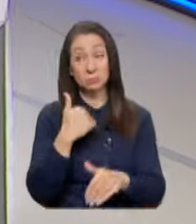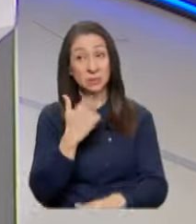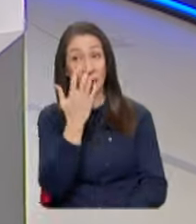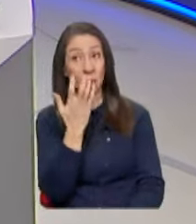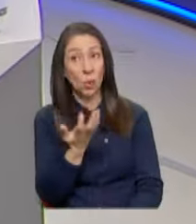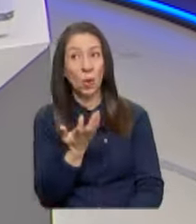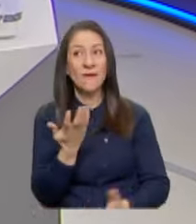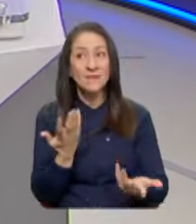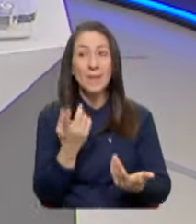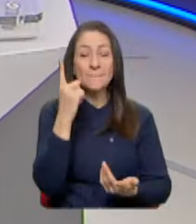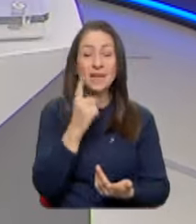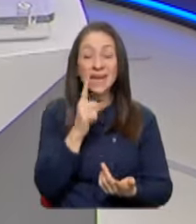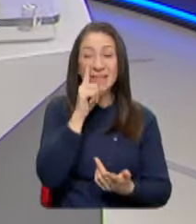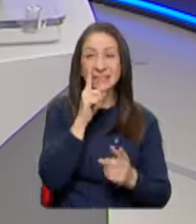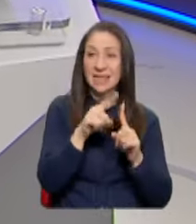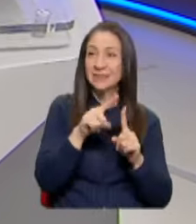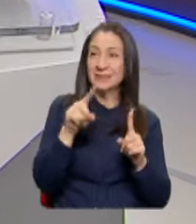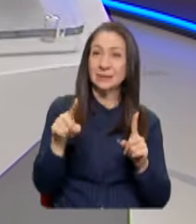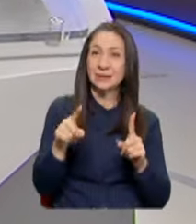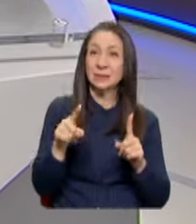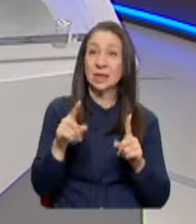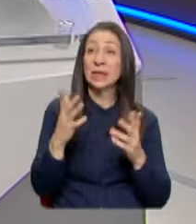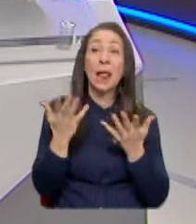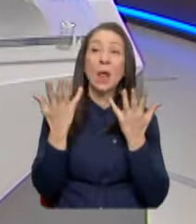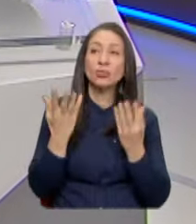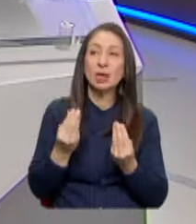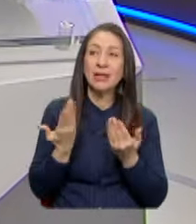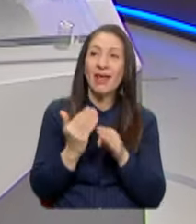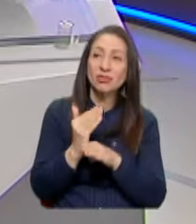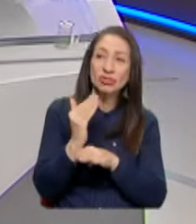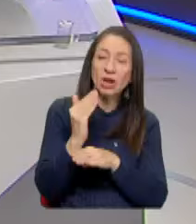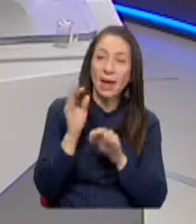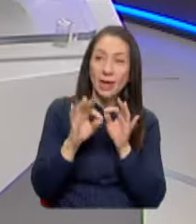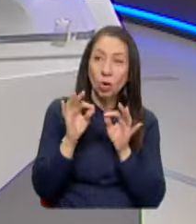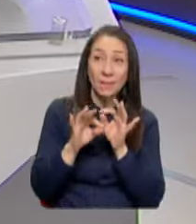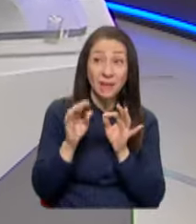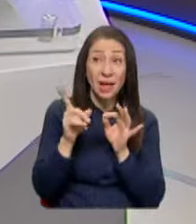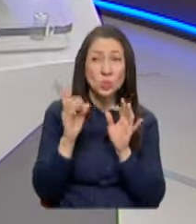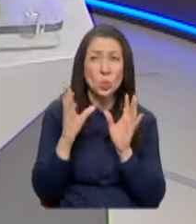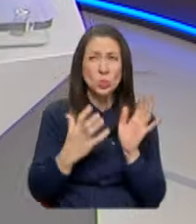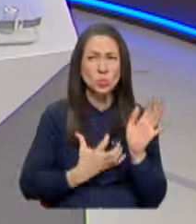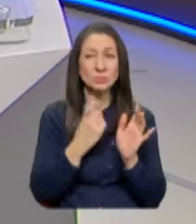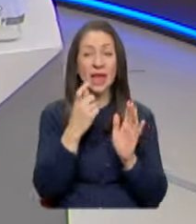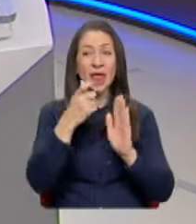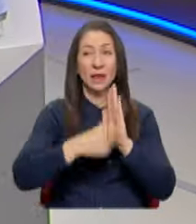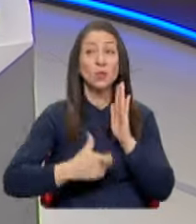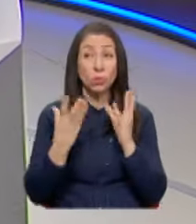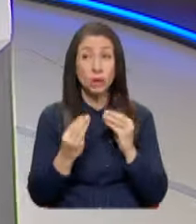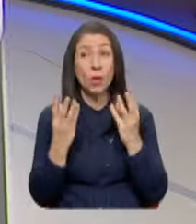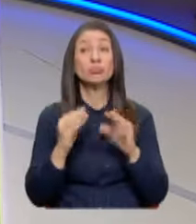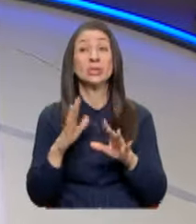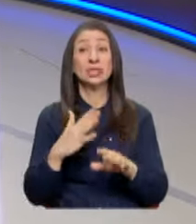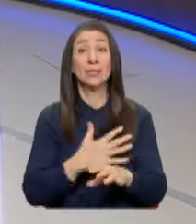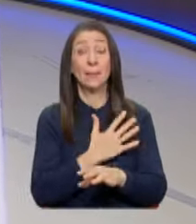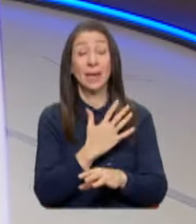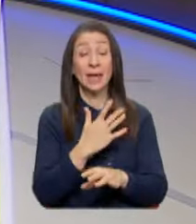bekliyor ve 1 Nisan itibariyle neler olacak neler yaşanacak ekonomide özellikle bir acı reçete olacak mı olmayacak mı CHP